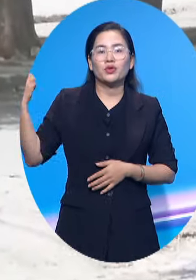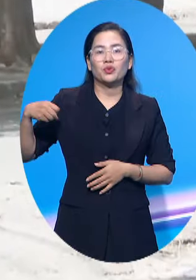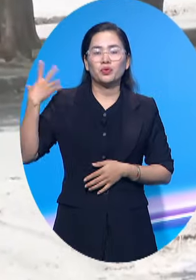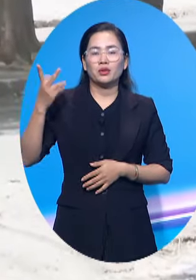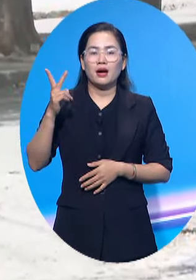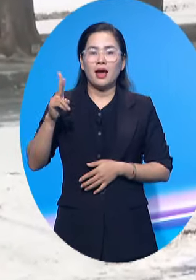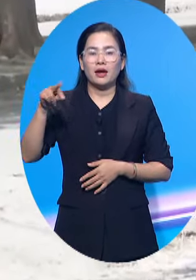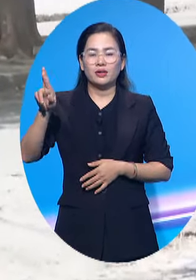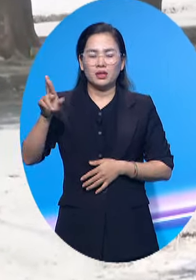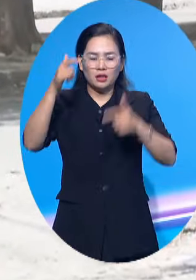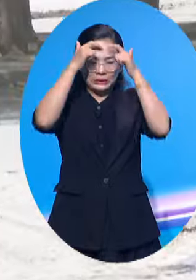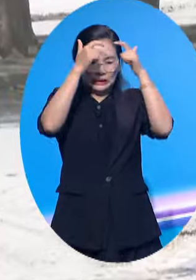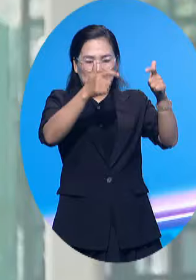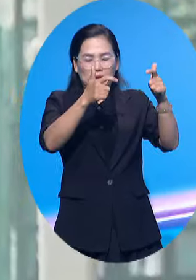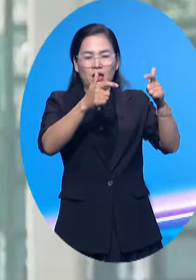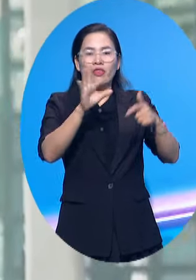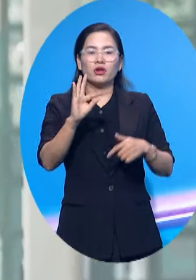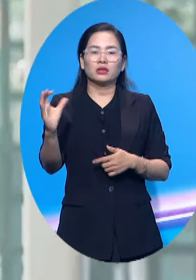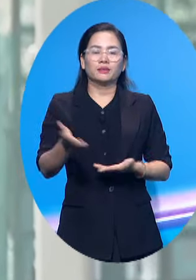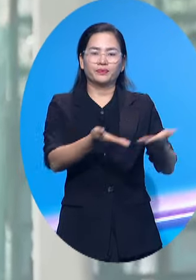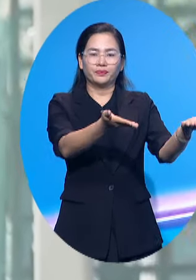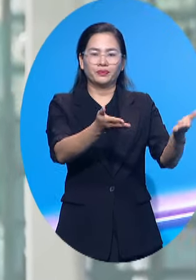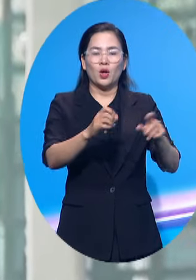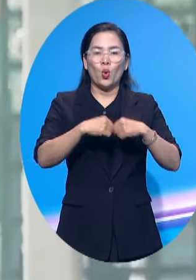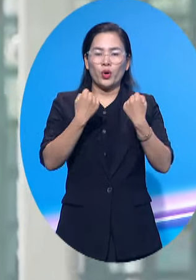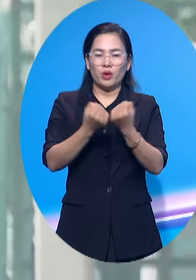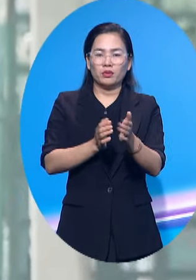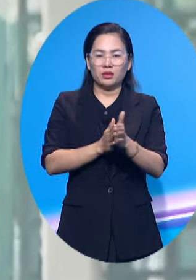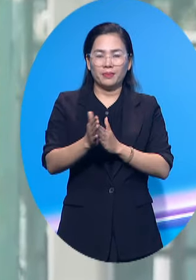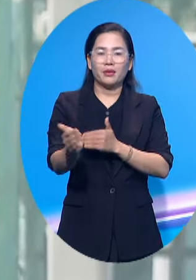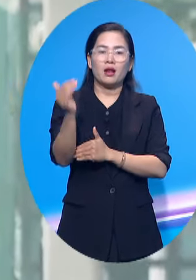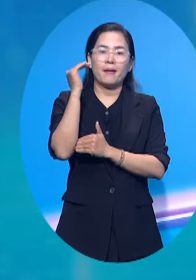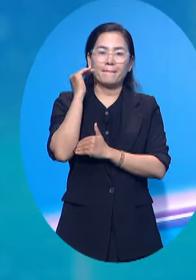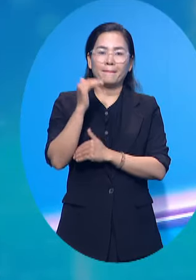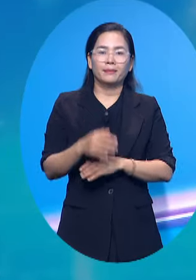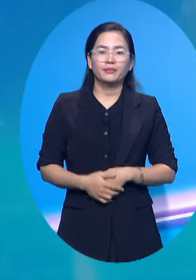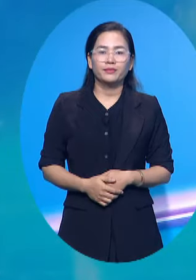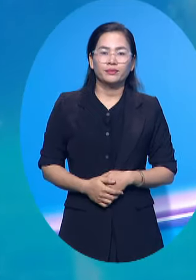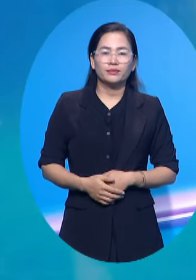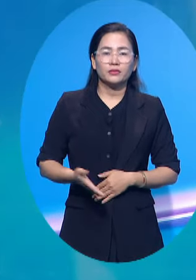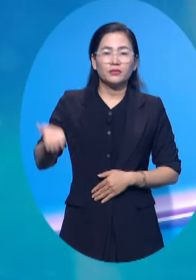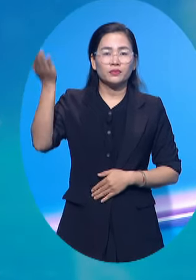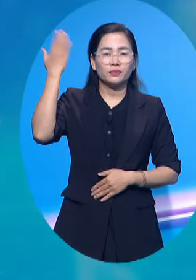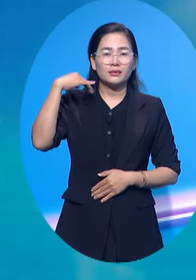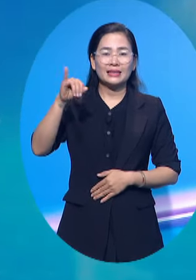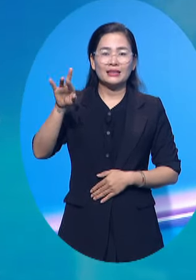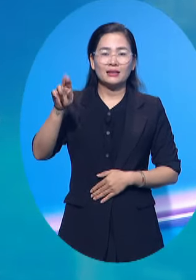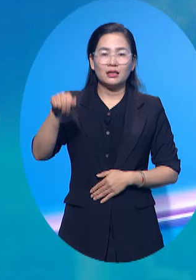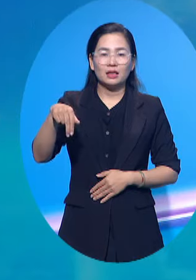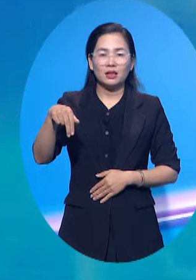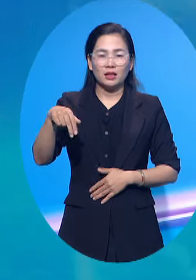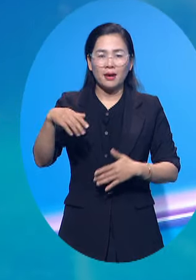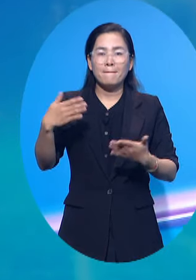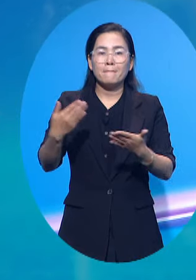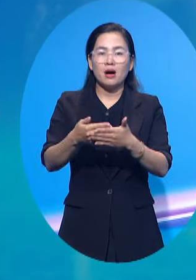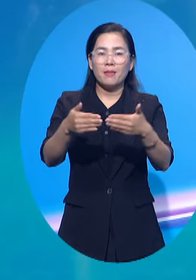Henry phải tuyên bố từ chức ngay khi Hội đồng Tổng thống chuyển tiếp được thành lập. Hôm qua, Iran đã khánh thành lãnh sự